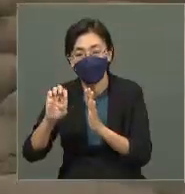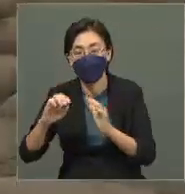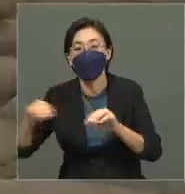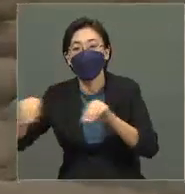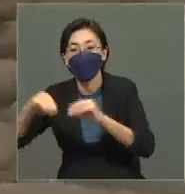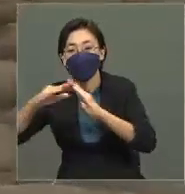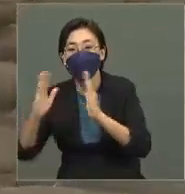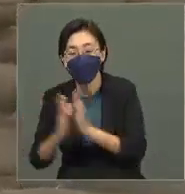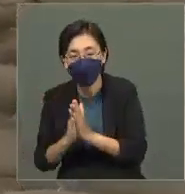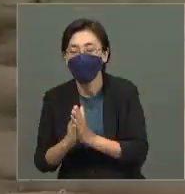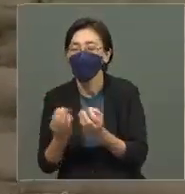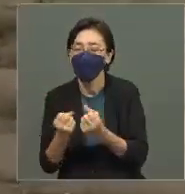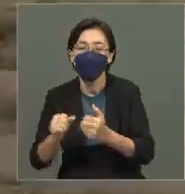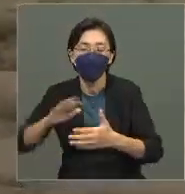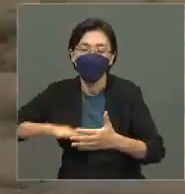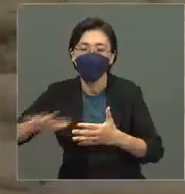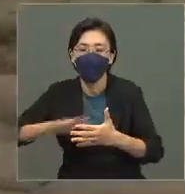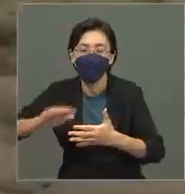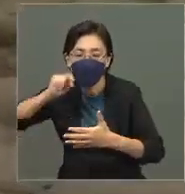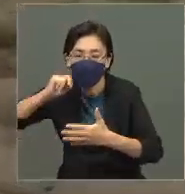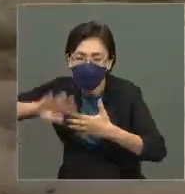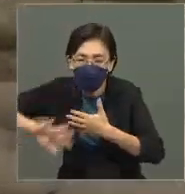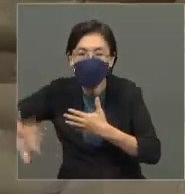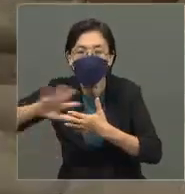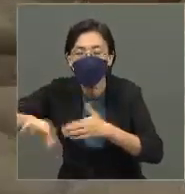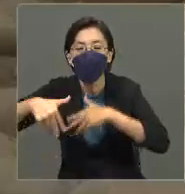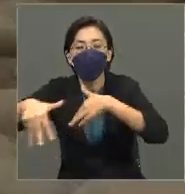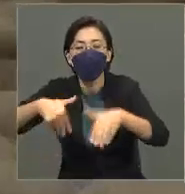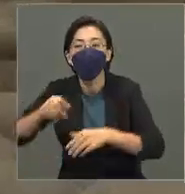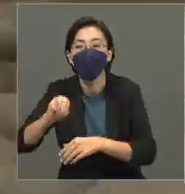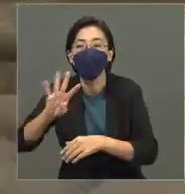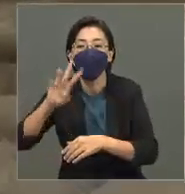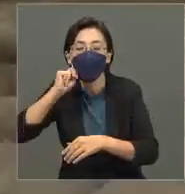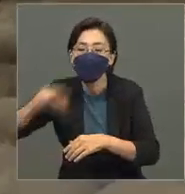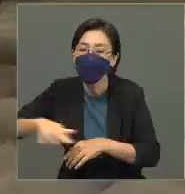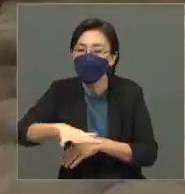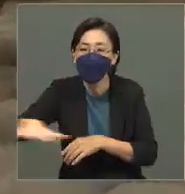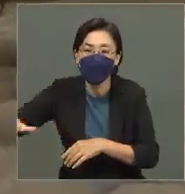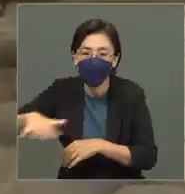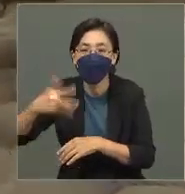งนะครับแล้วก็น้ำจากแม่น้ำเจ้าพระยาไหลเข้าท่วมในชุมชนหมู่ที่4เกือบทั้งหมดแล้วครับ